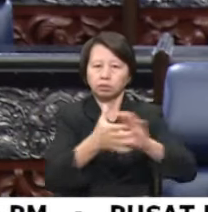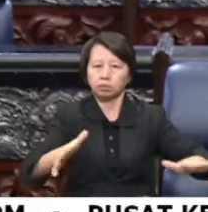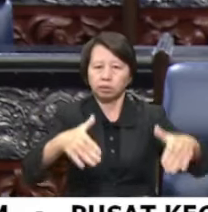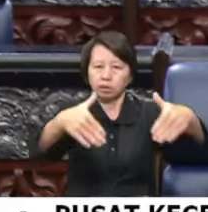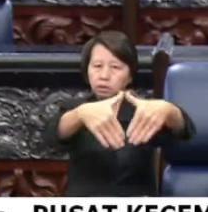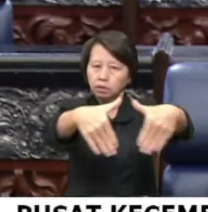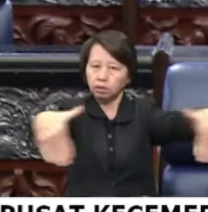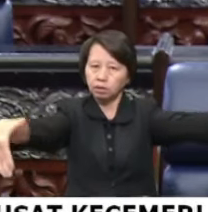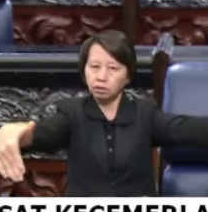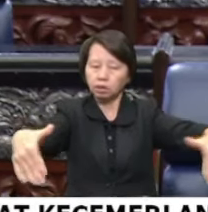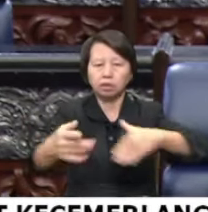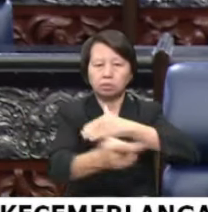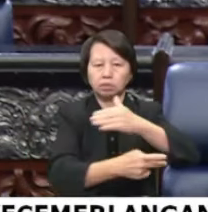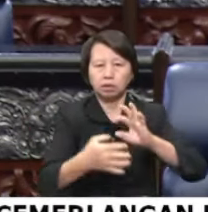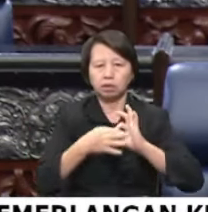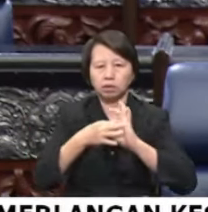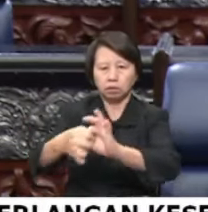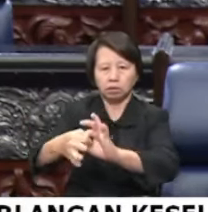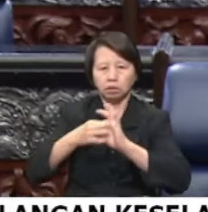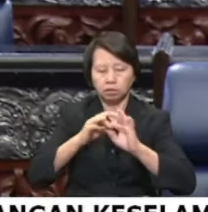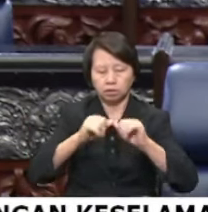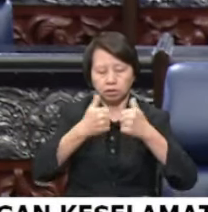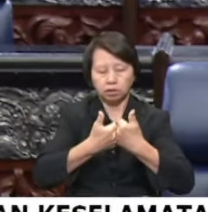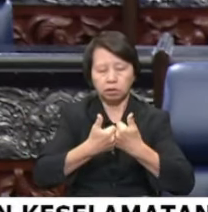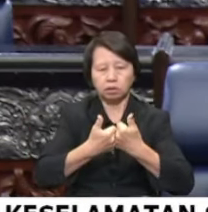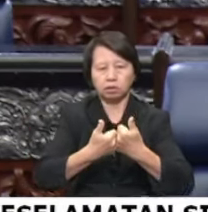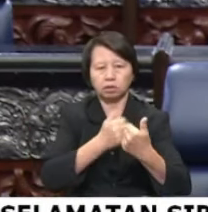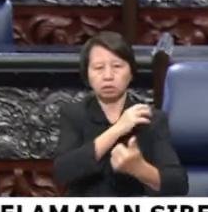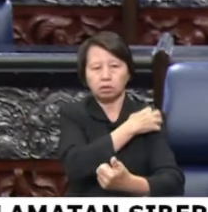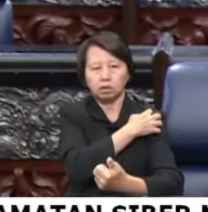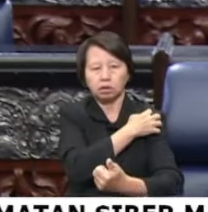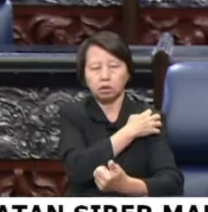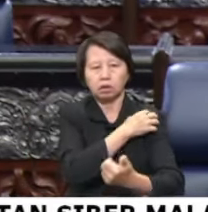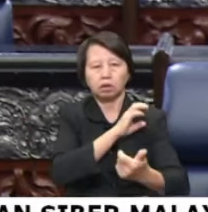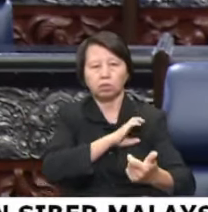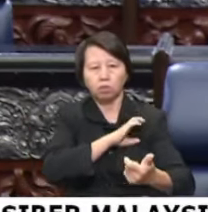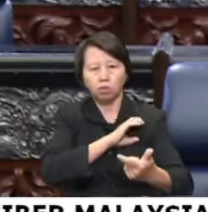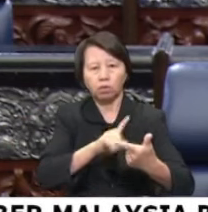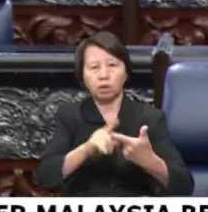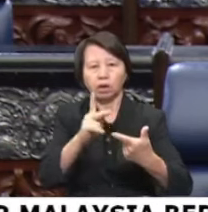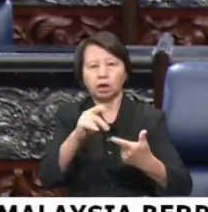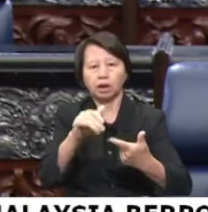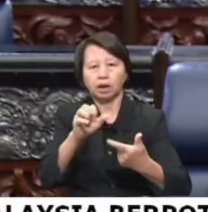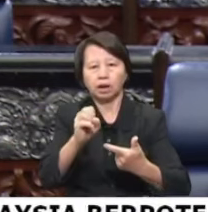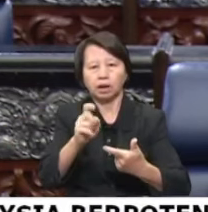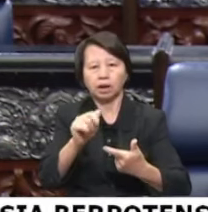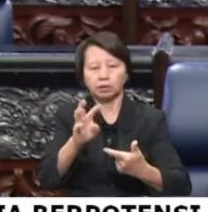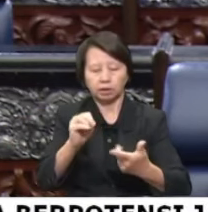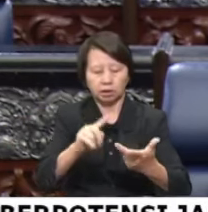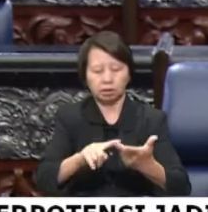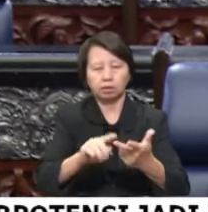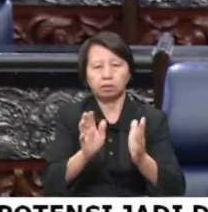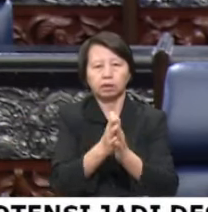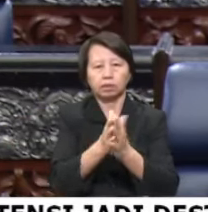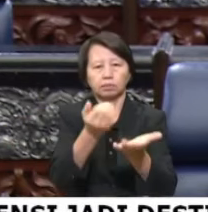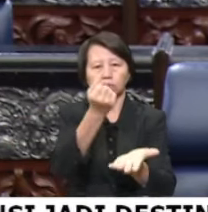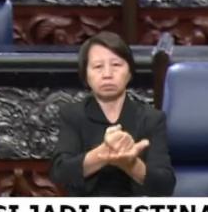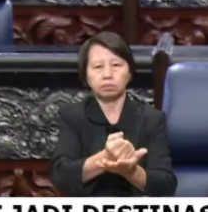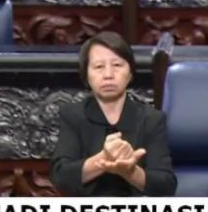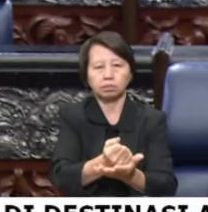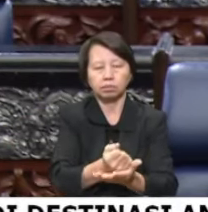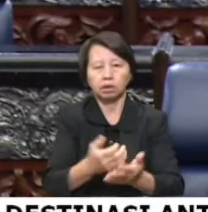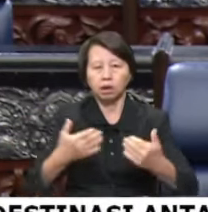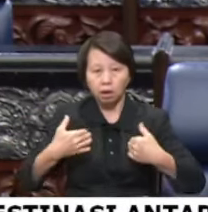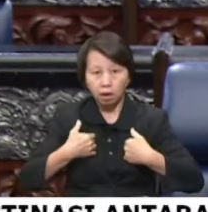sempadan melalui koordinasi antara agensi penguatkuasa seperti polis, custom dan immigration. Soalan seterusnya, adakah